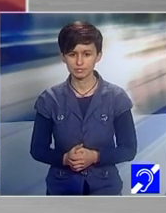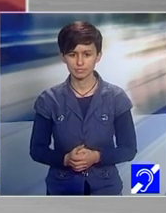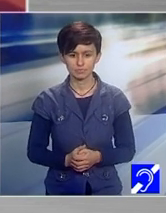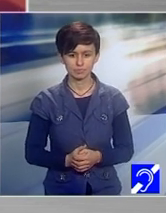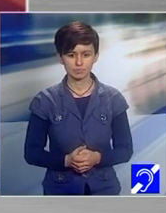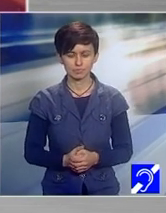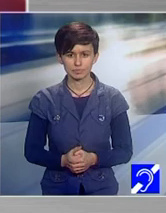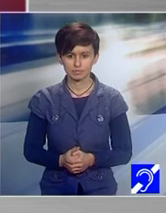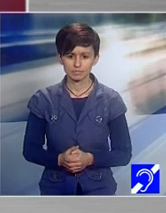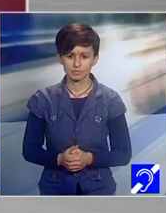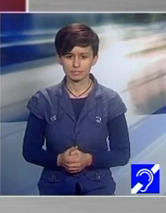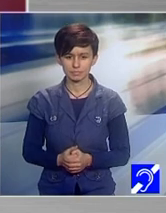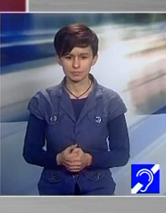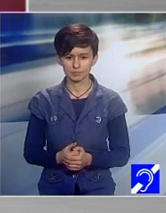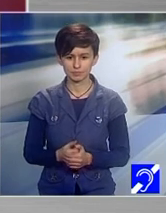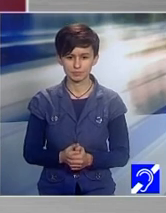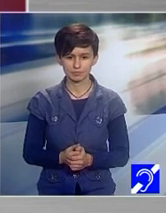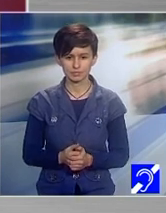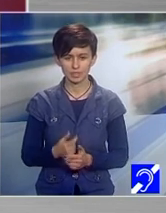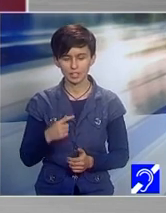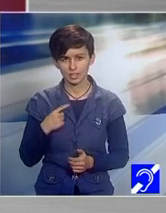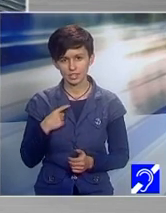Deci optimismul moderat? Nu este